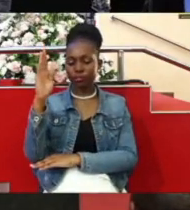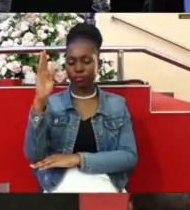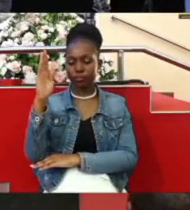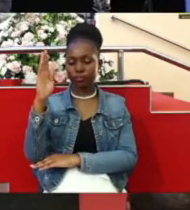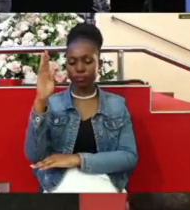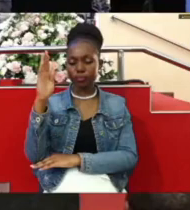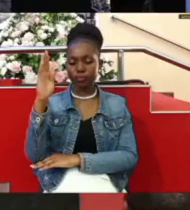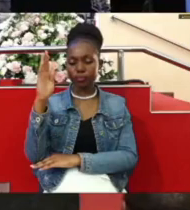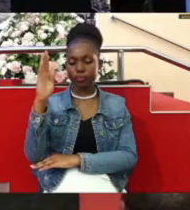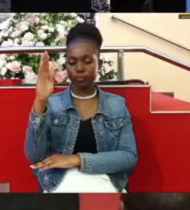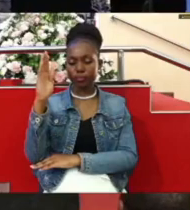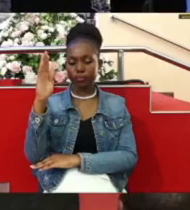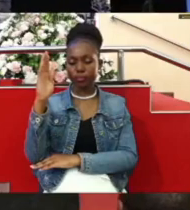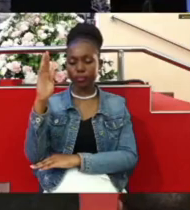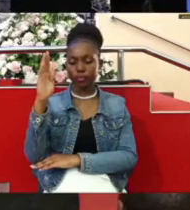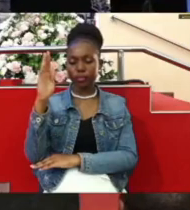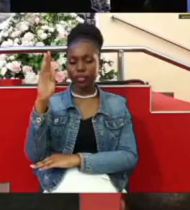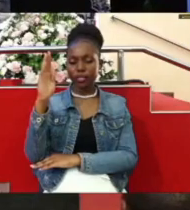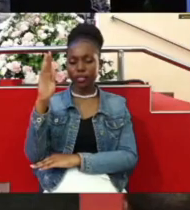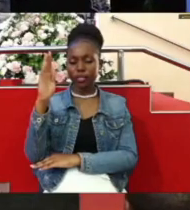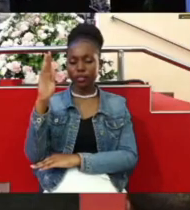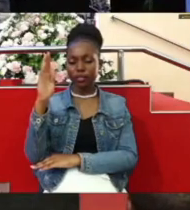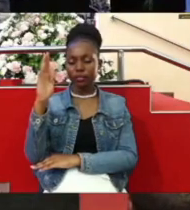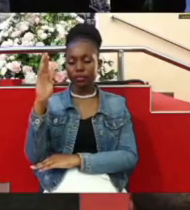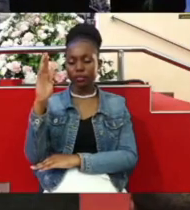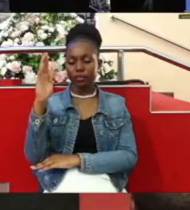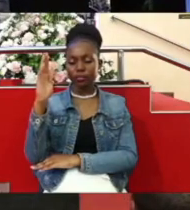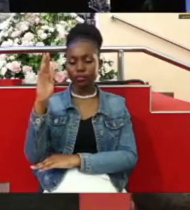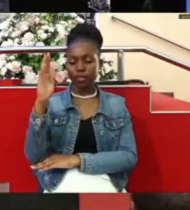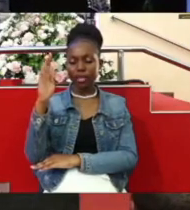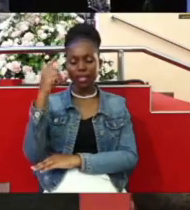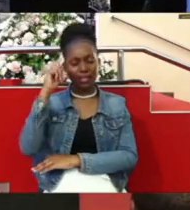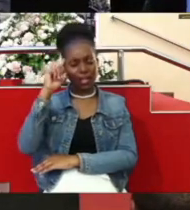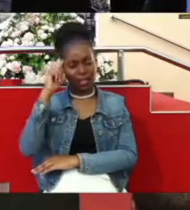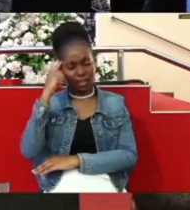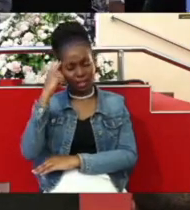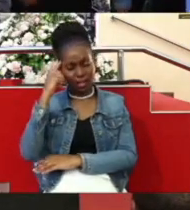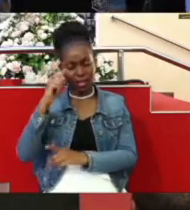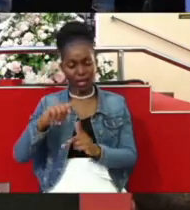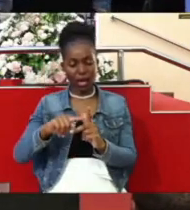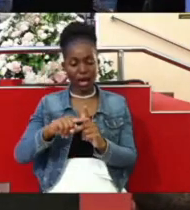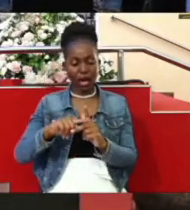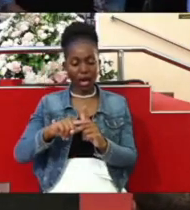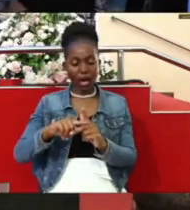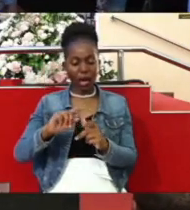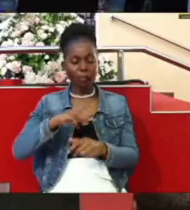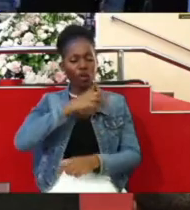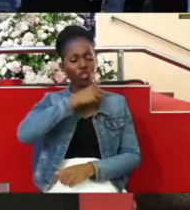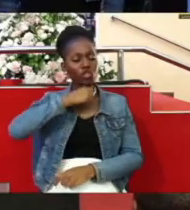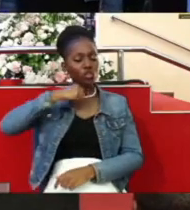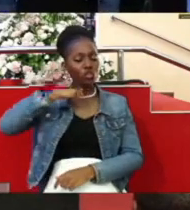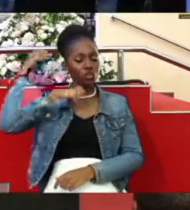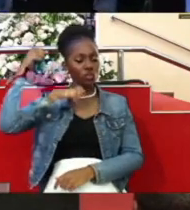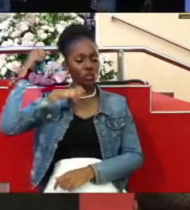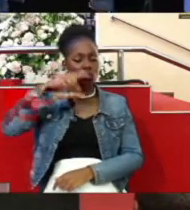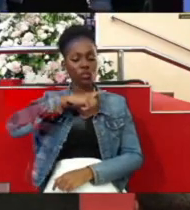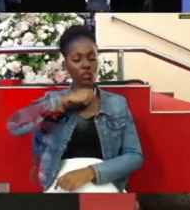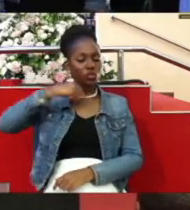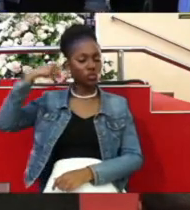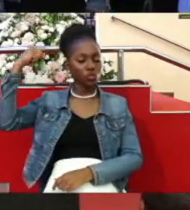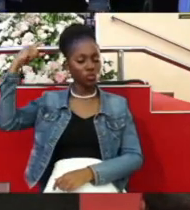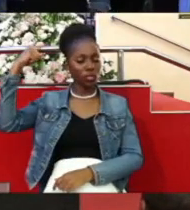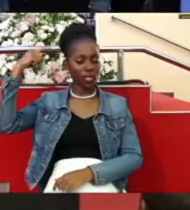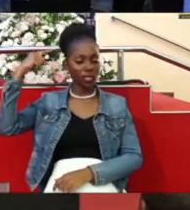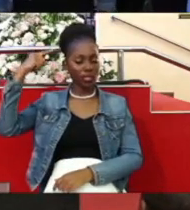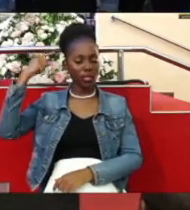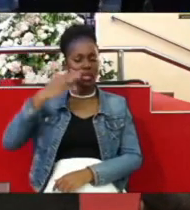contemplating of finishing up their lives. Na wanajifikiria kuhusu kumaliza maisha yao. They want this they want their life to come to